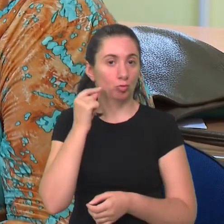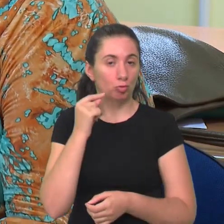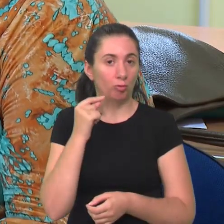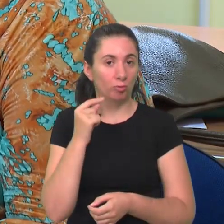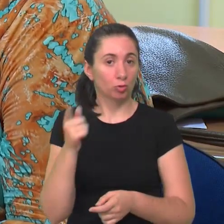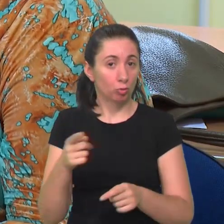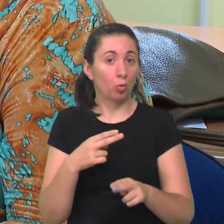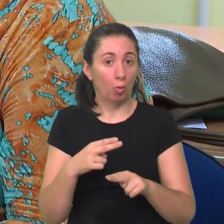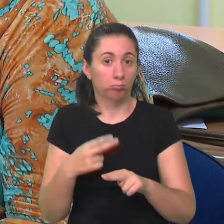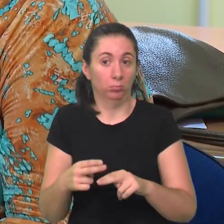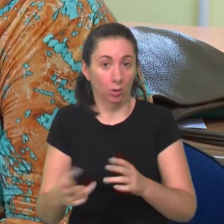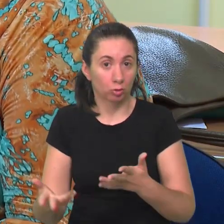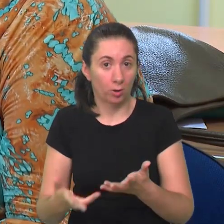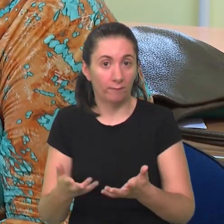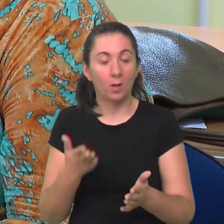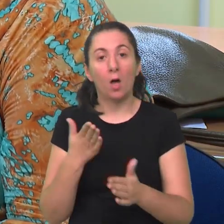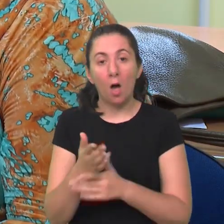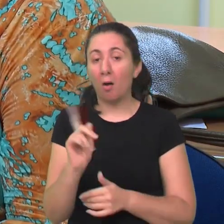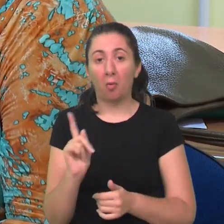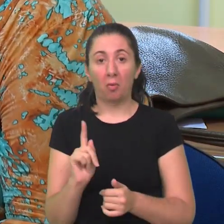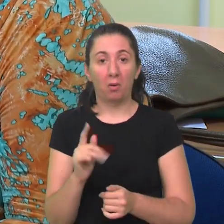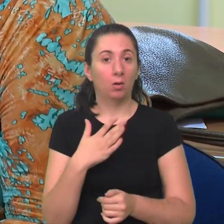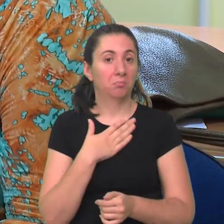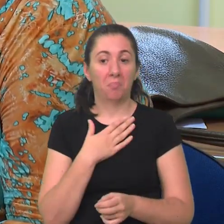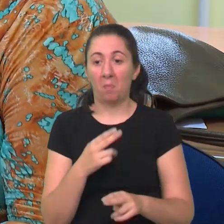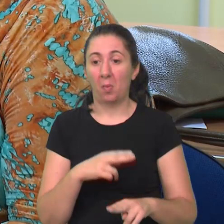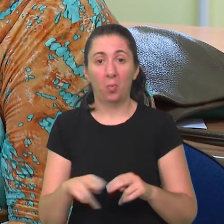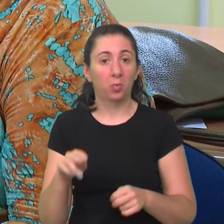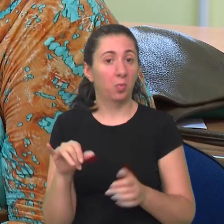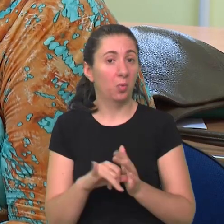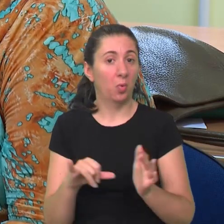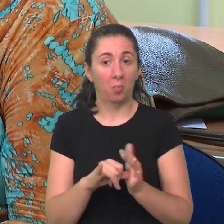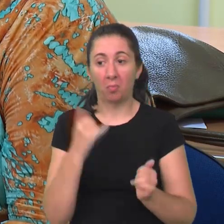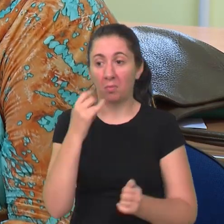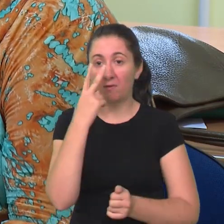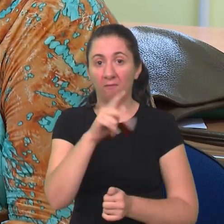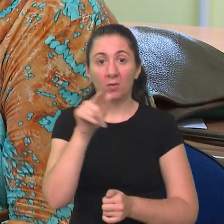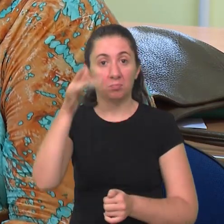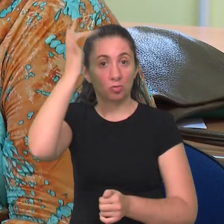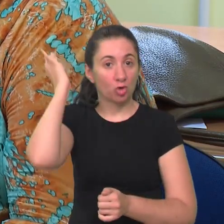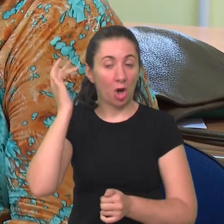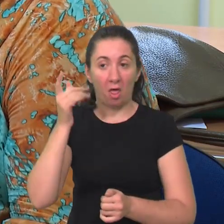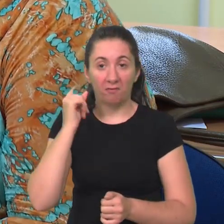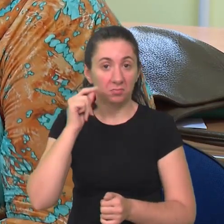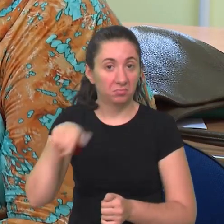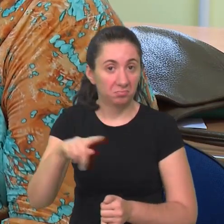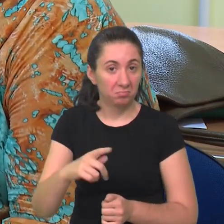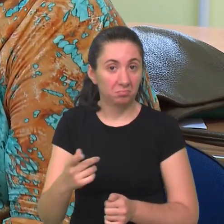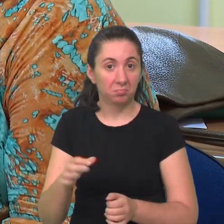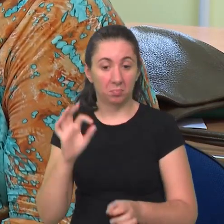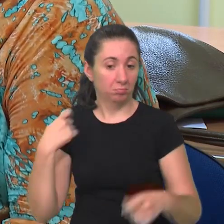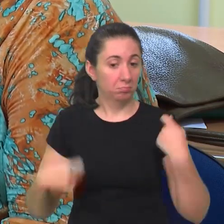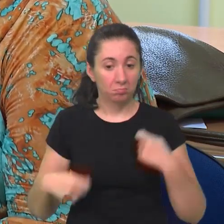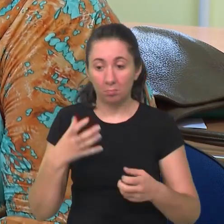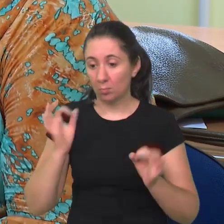to rješavati. A ako ne, nama je potpuno normalno danas vidjeti svakdje čelave ljude u